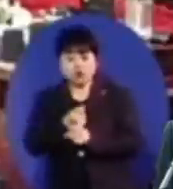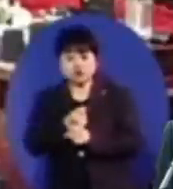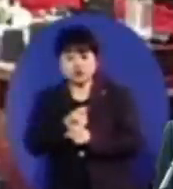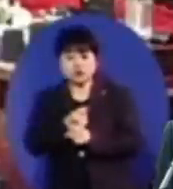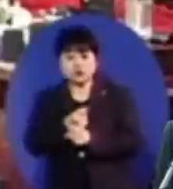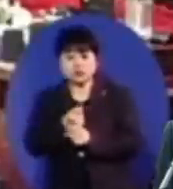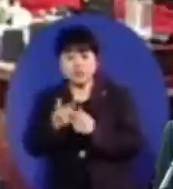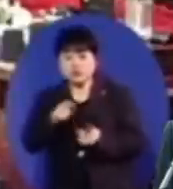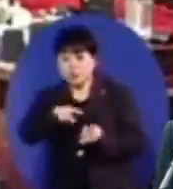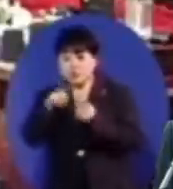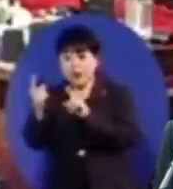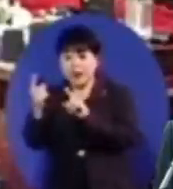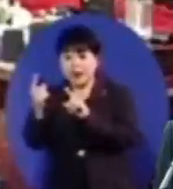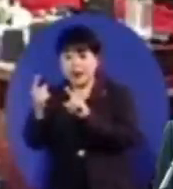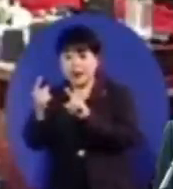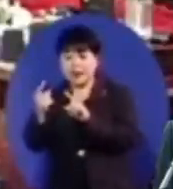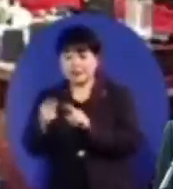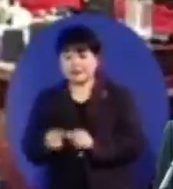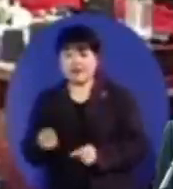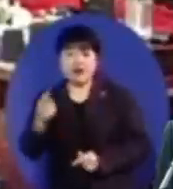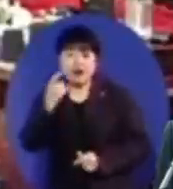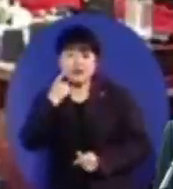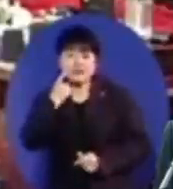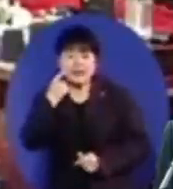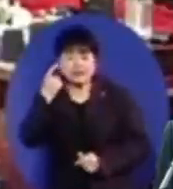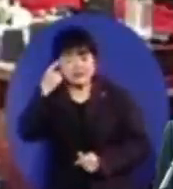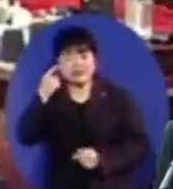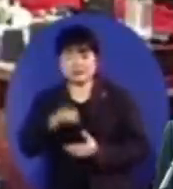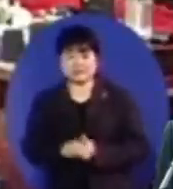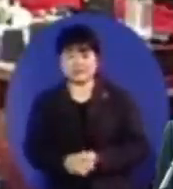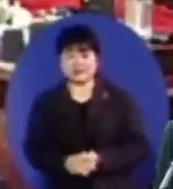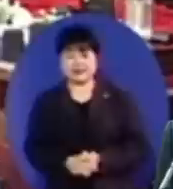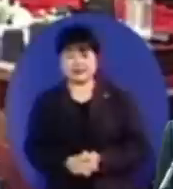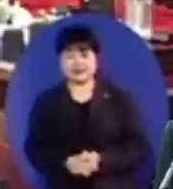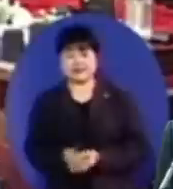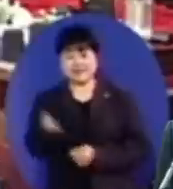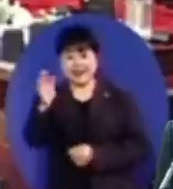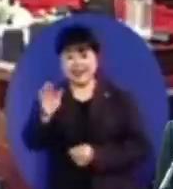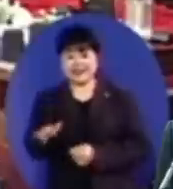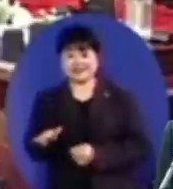예수님이 부활한다는 것은 거짓말로 생각했습니다. 그러나